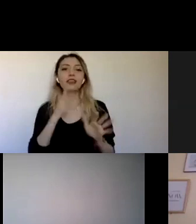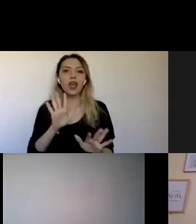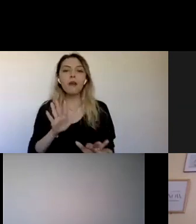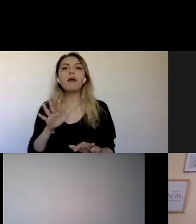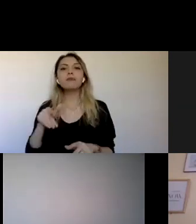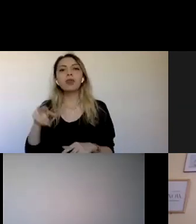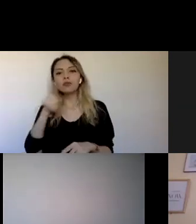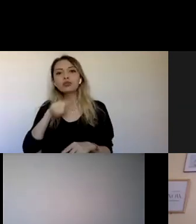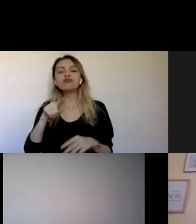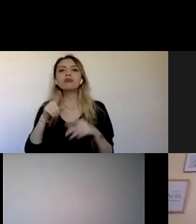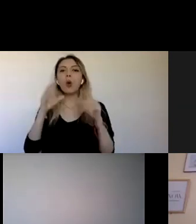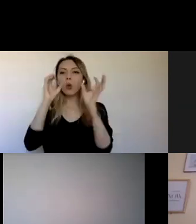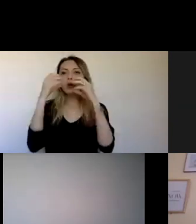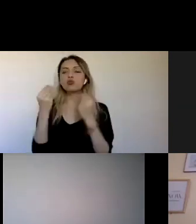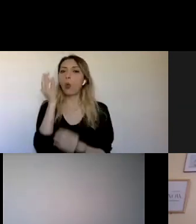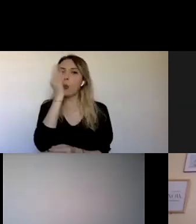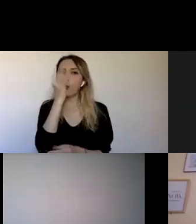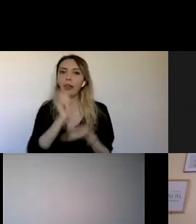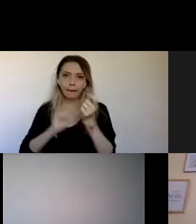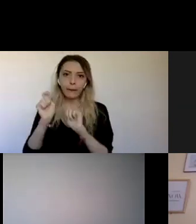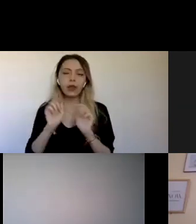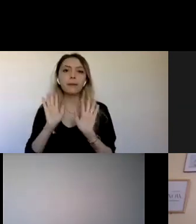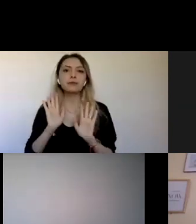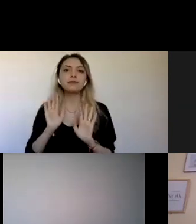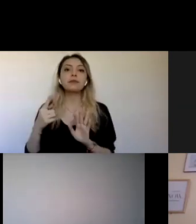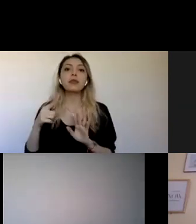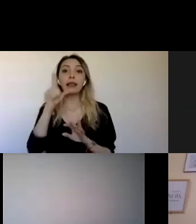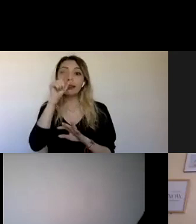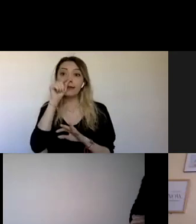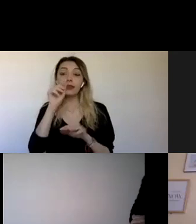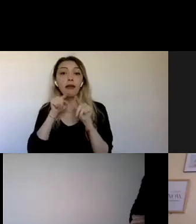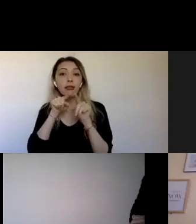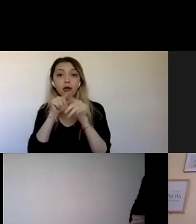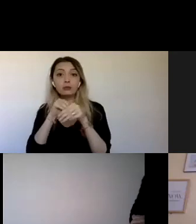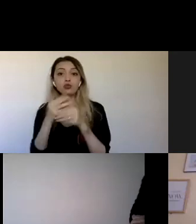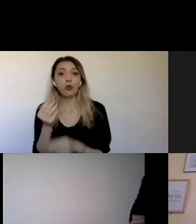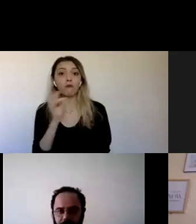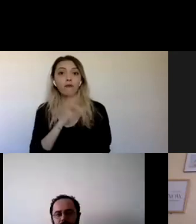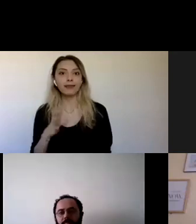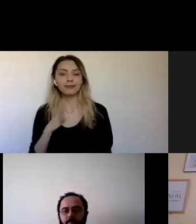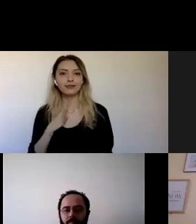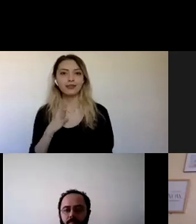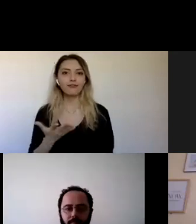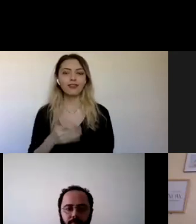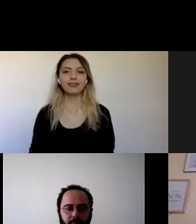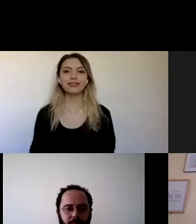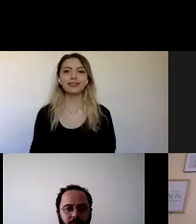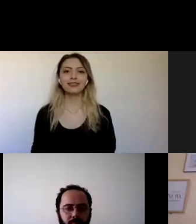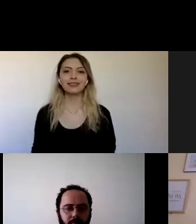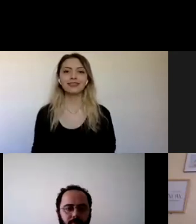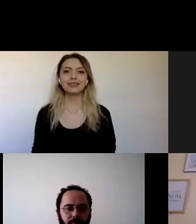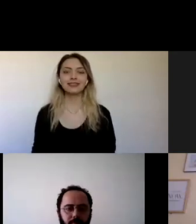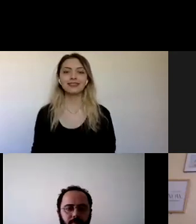kolaylık sağlıyor. Ama bir yandan da Twitter'da aslında takip için bize çok yararlı sistemler şey yapabiliyor,